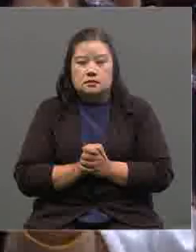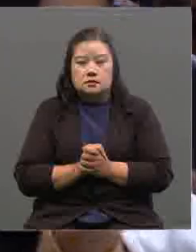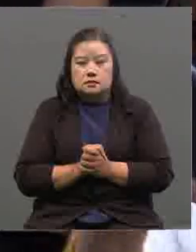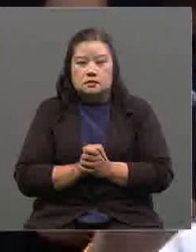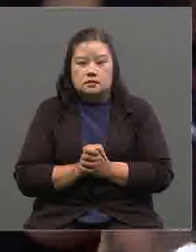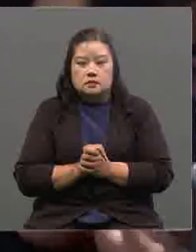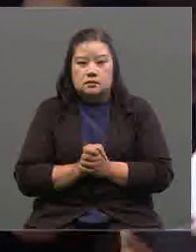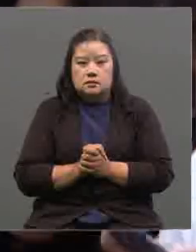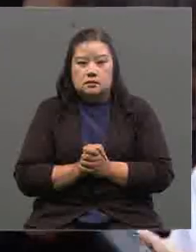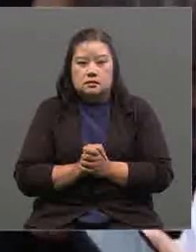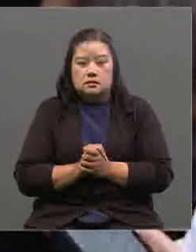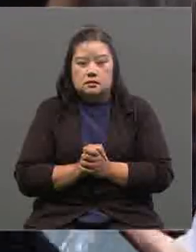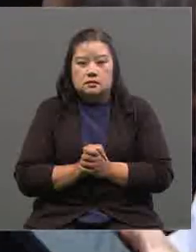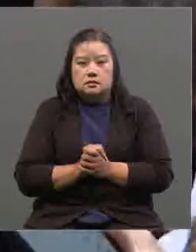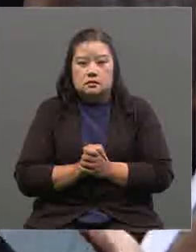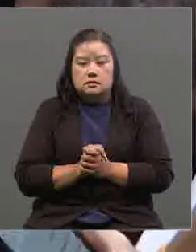ครับ